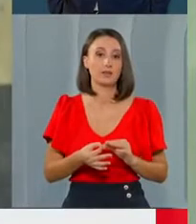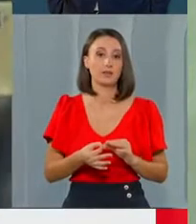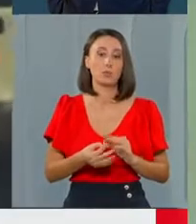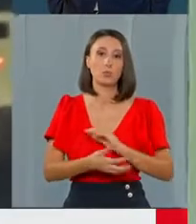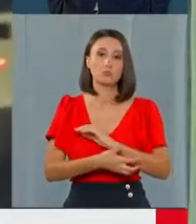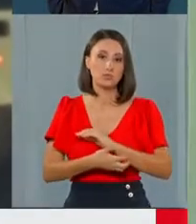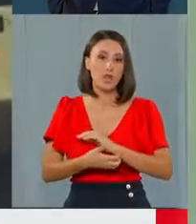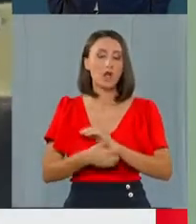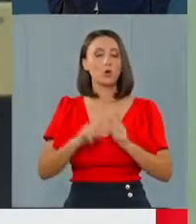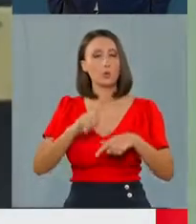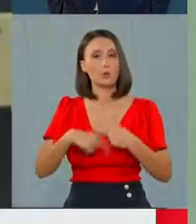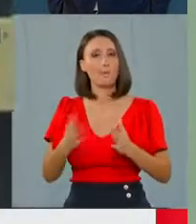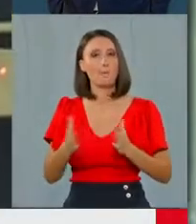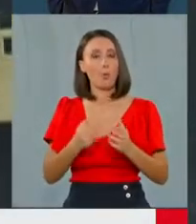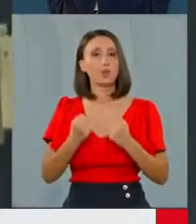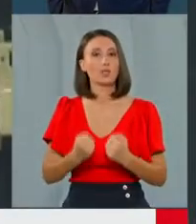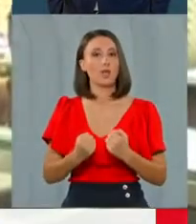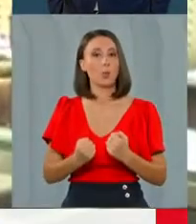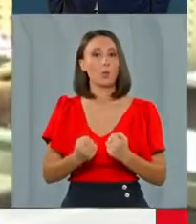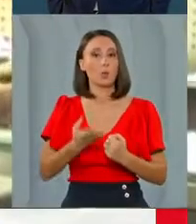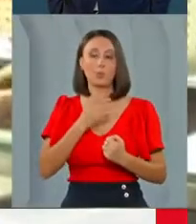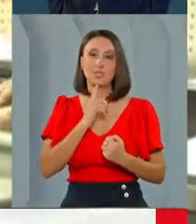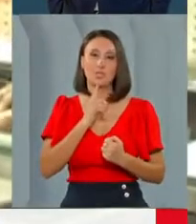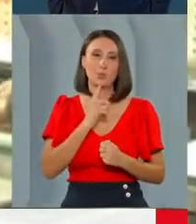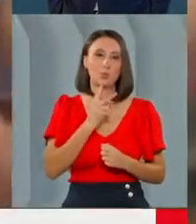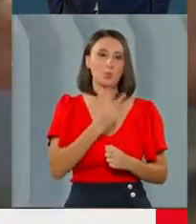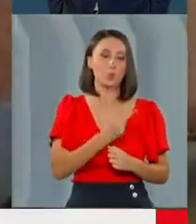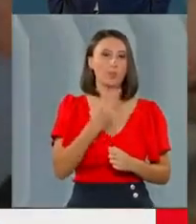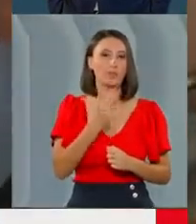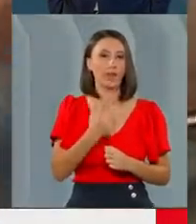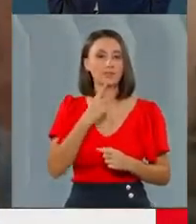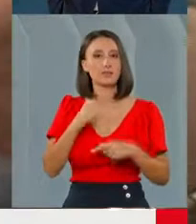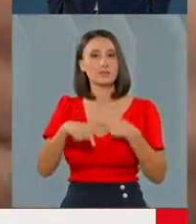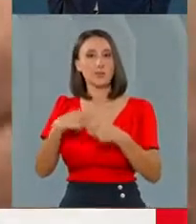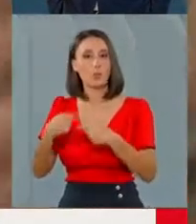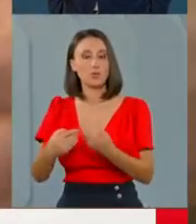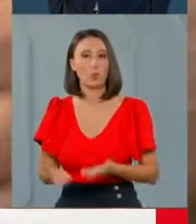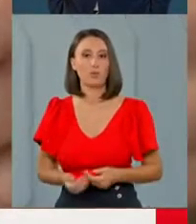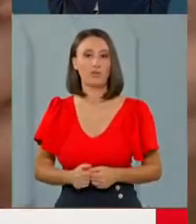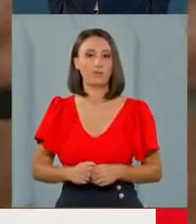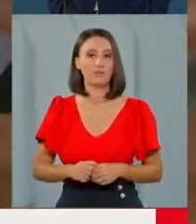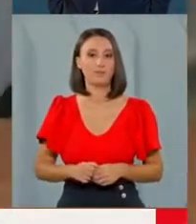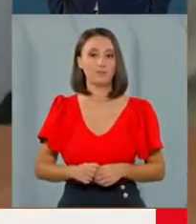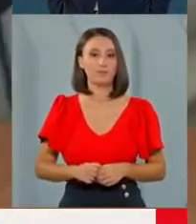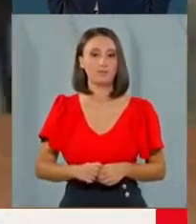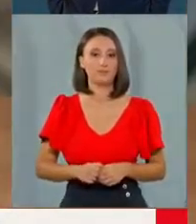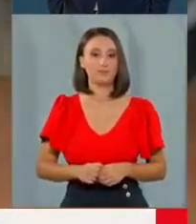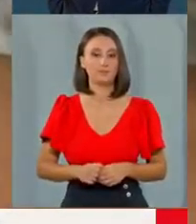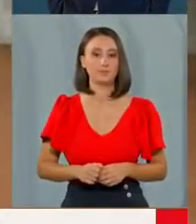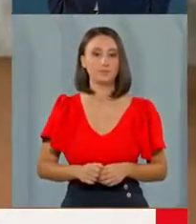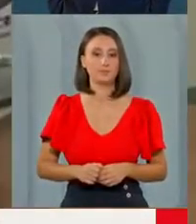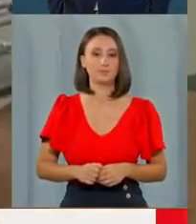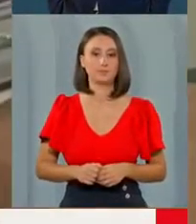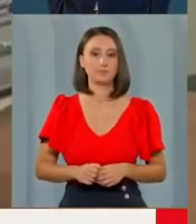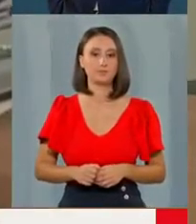recesiune, o perioadă extrem de dificilă și care să nu fie doar două trimestre consecutive, adică o recesiune tehnică și să se întindă, din păcate, pe